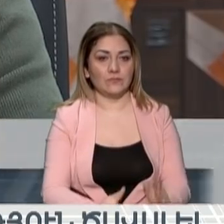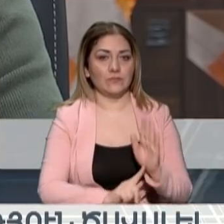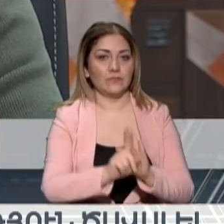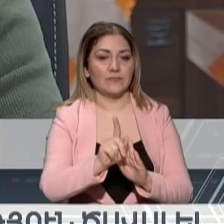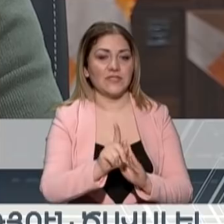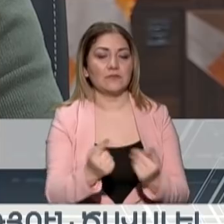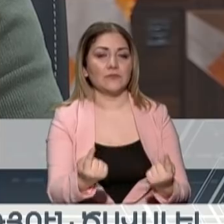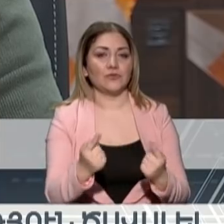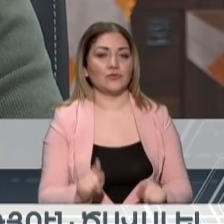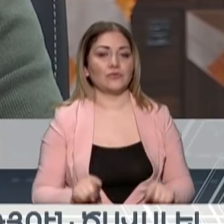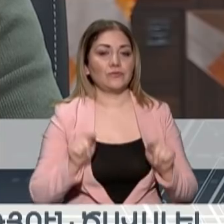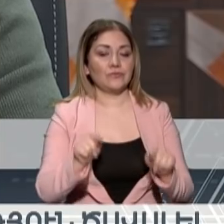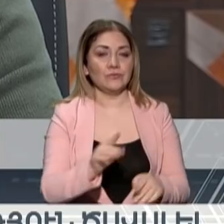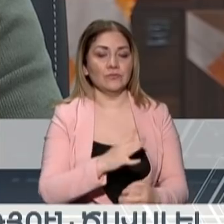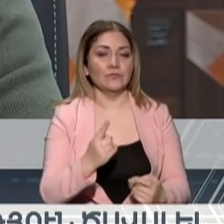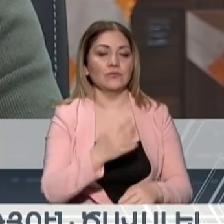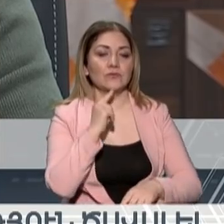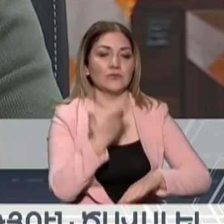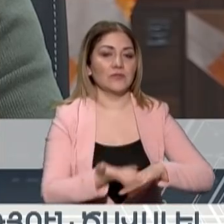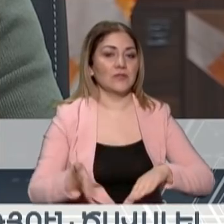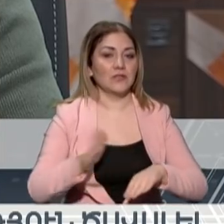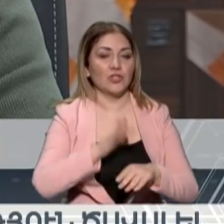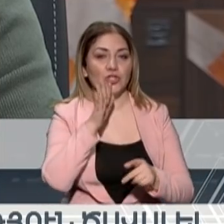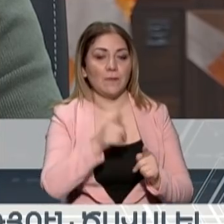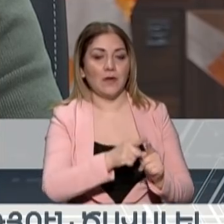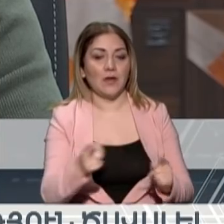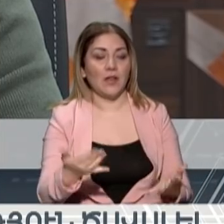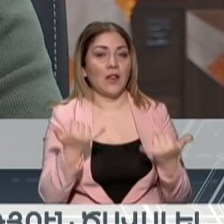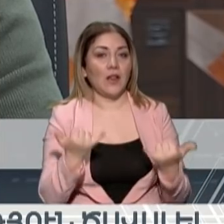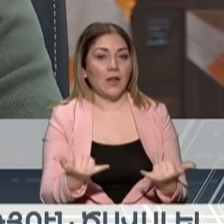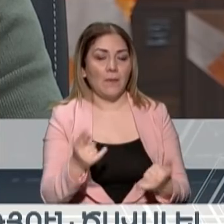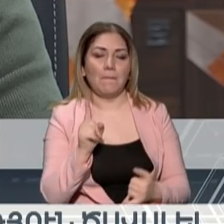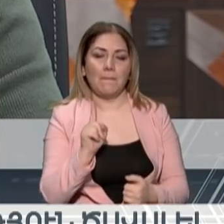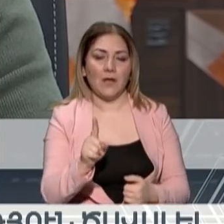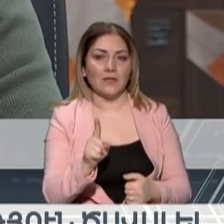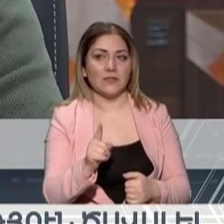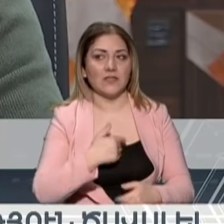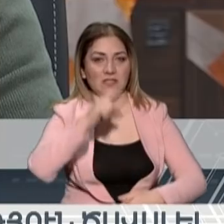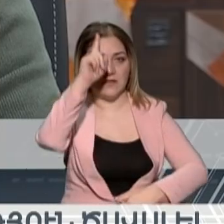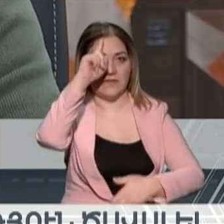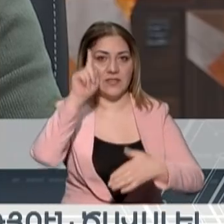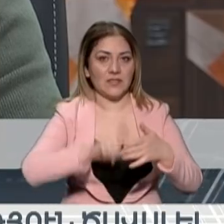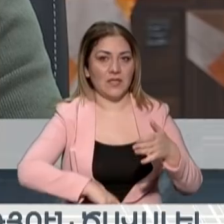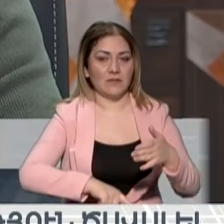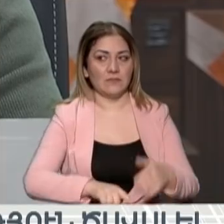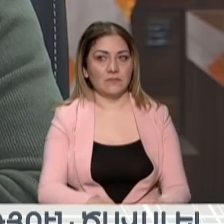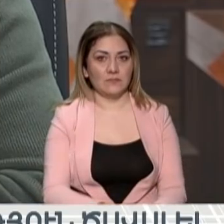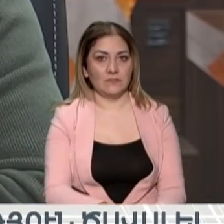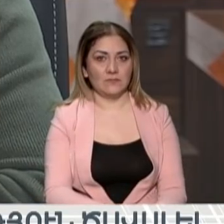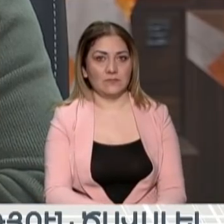այս պաշտոնը։ Իհարկե շատ ցանր ժամանակահատված ենք ապրում, բայց ավելի քան համոզված եմ, որ վստահ